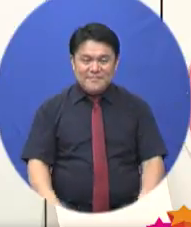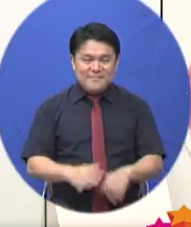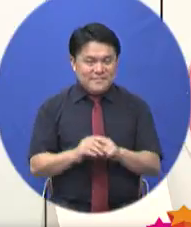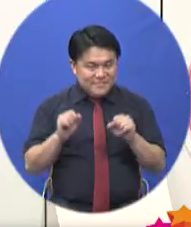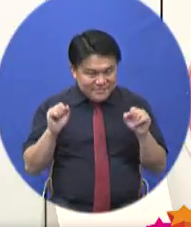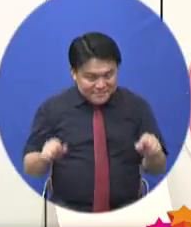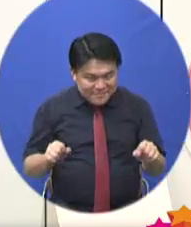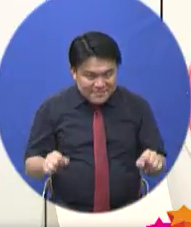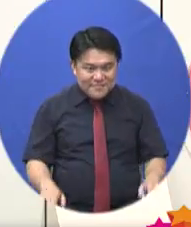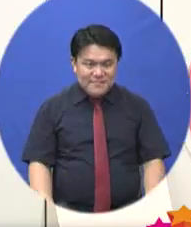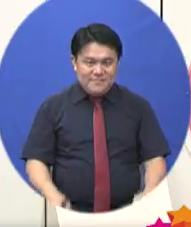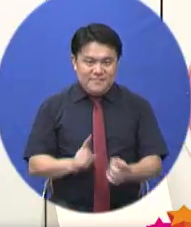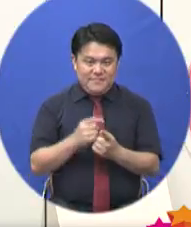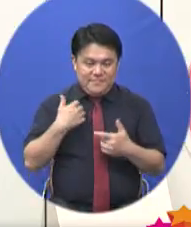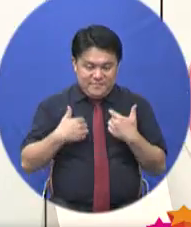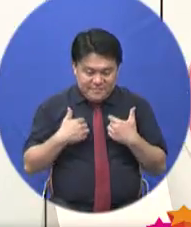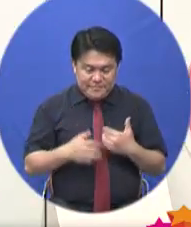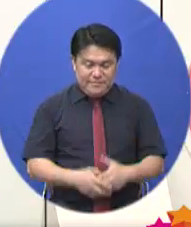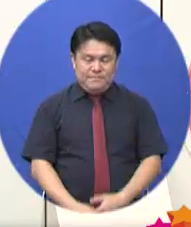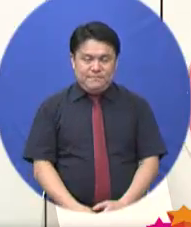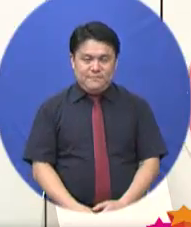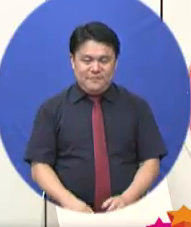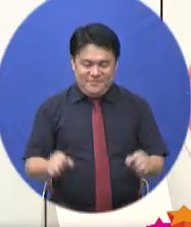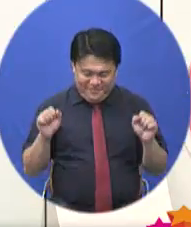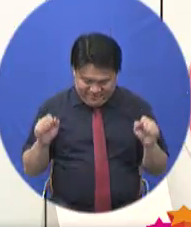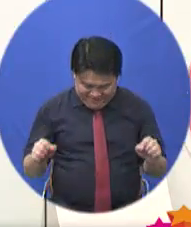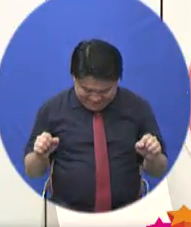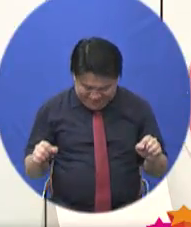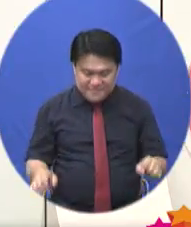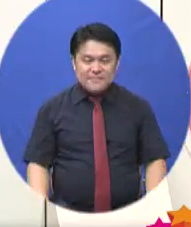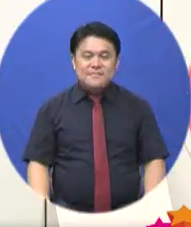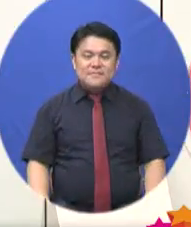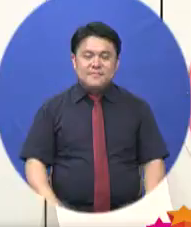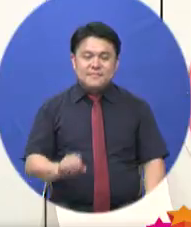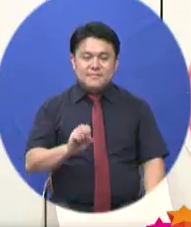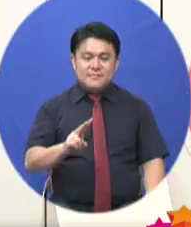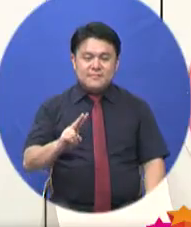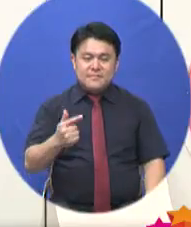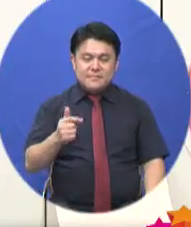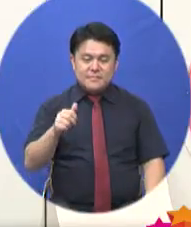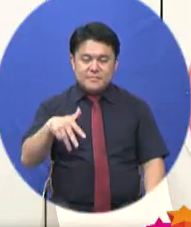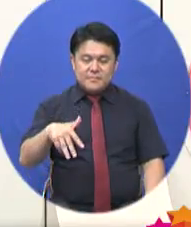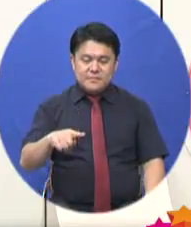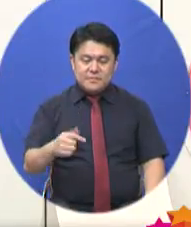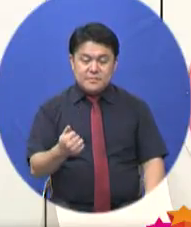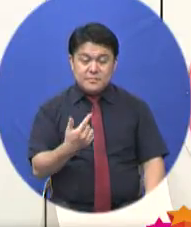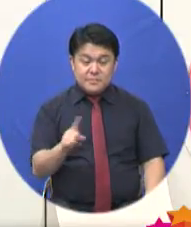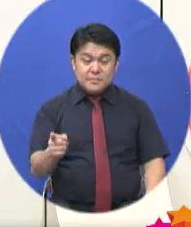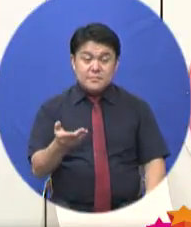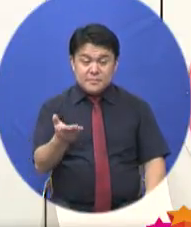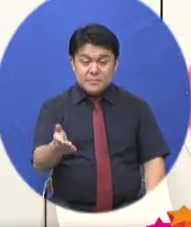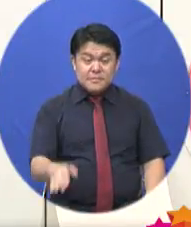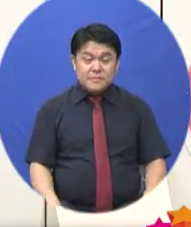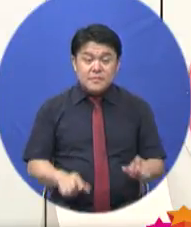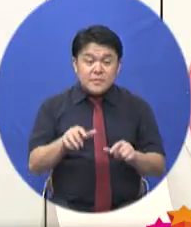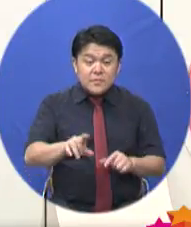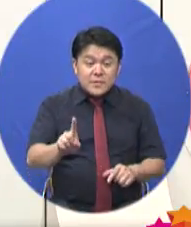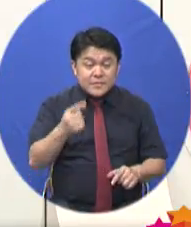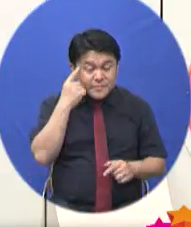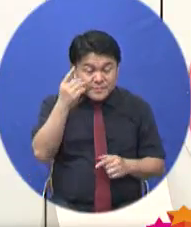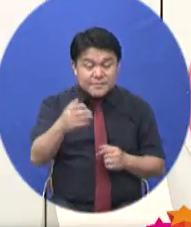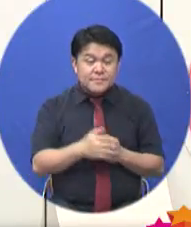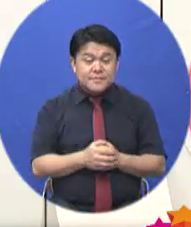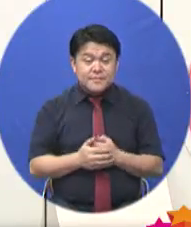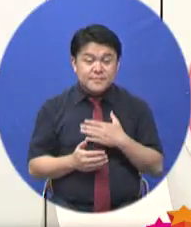여보세요. 네 반갑습니다. 네 안녕하세요. 네 연춘아님. 네. 네 어디 사십니까?